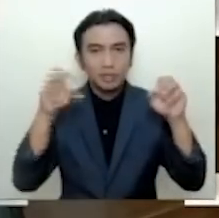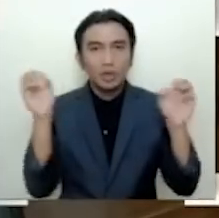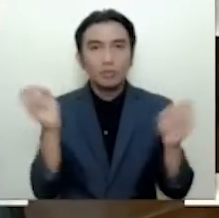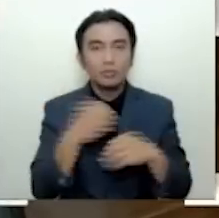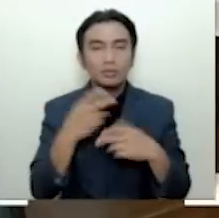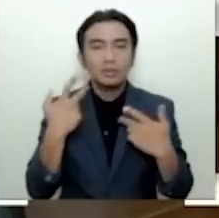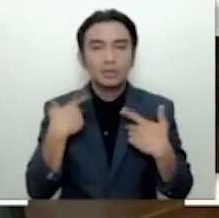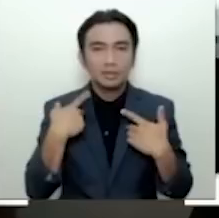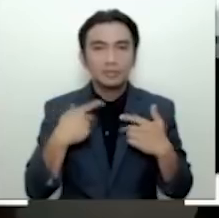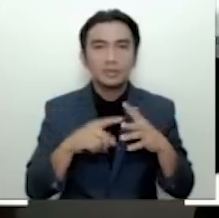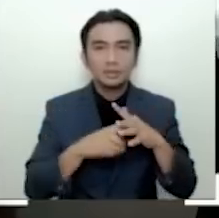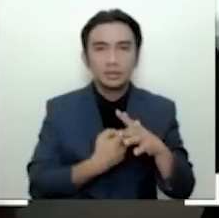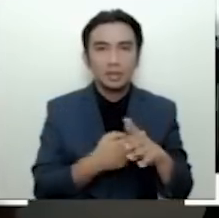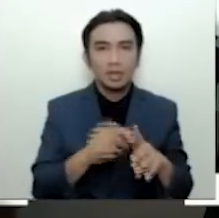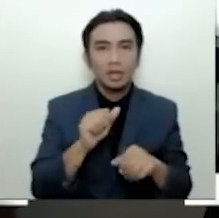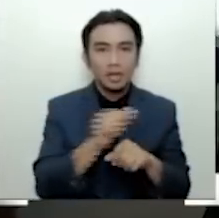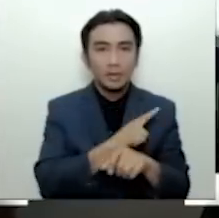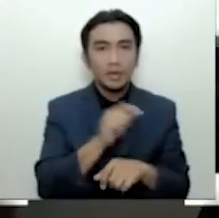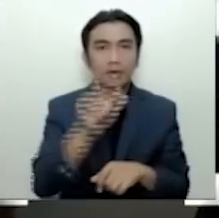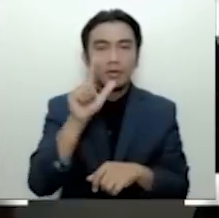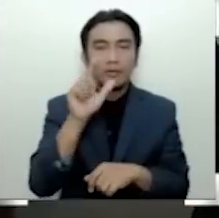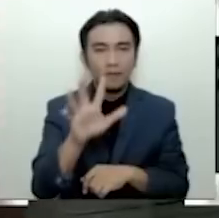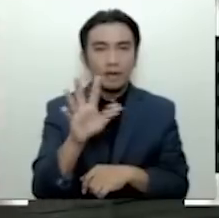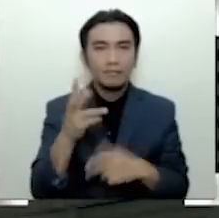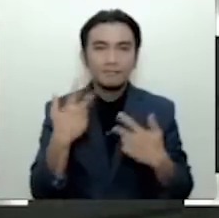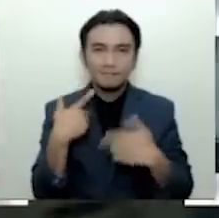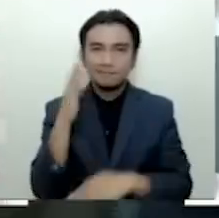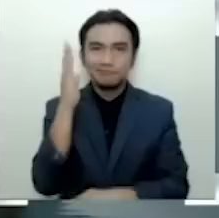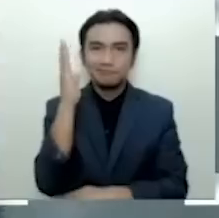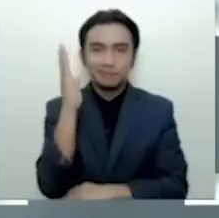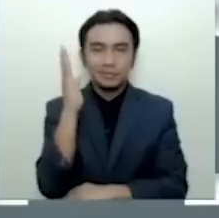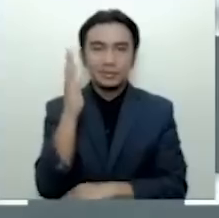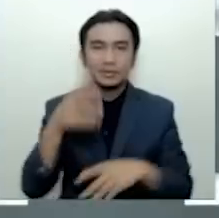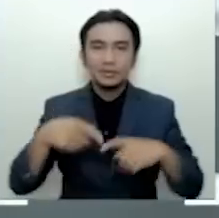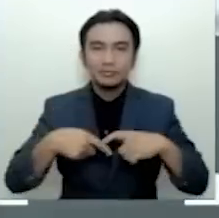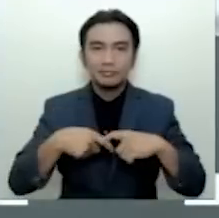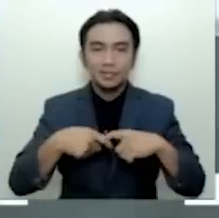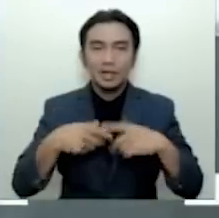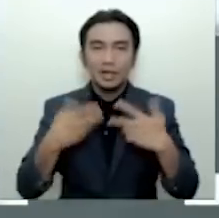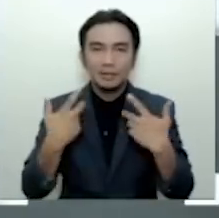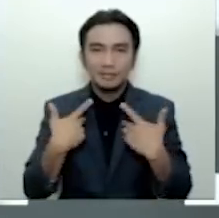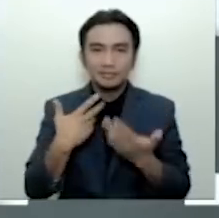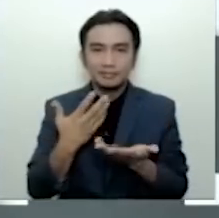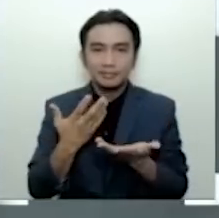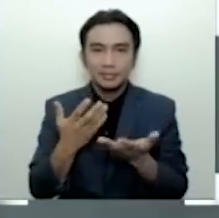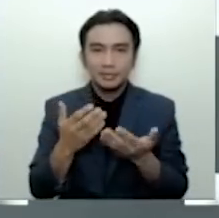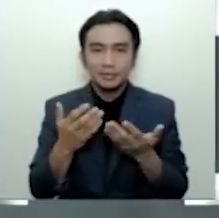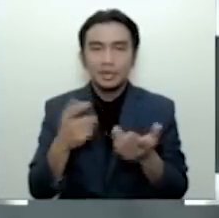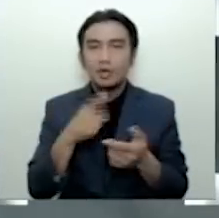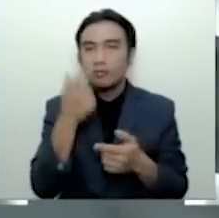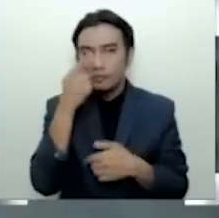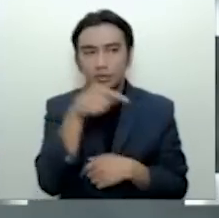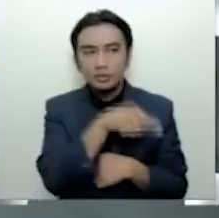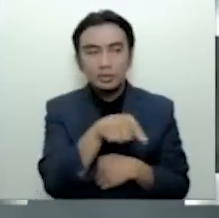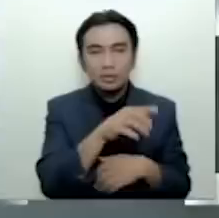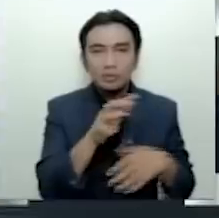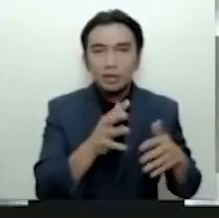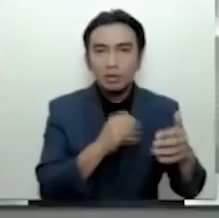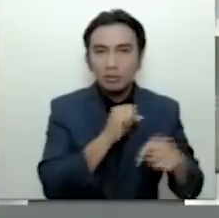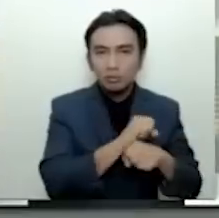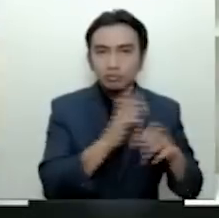5, Miyerkules Santo para mabigyan ng sapat na oras sa mga government employee na babiyahe sa ibang probinsya ngayong Semana